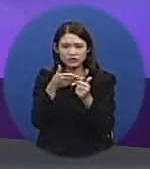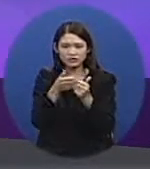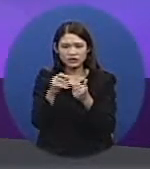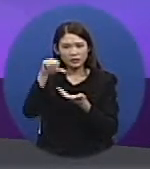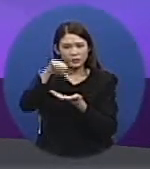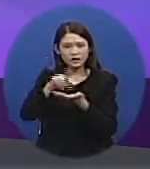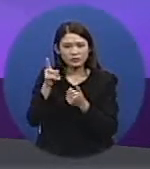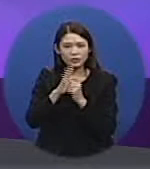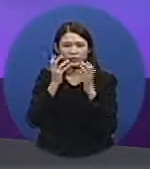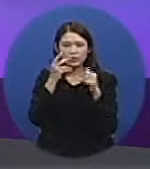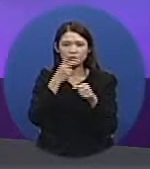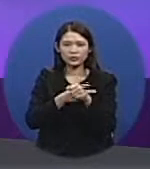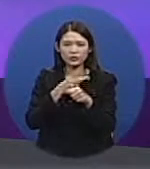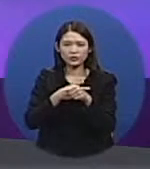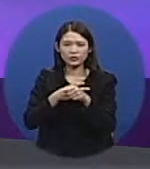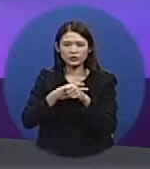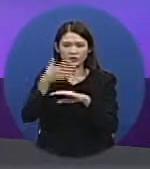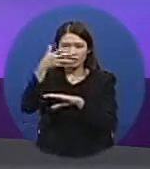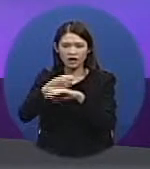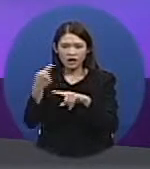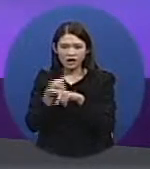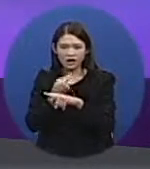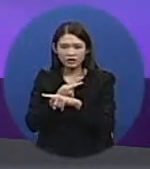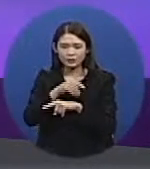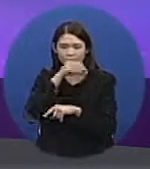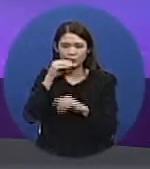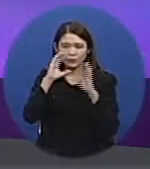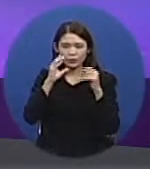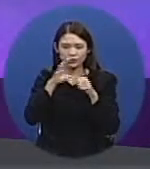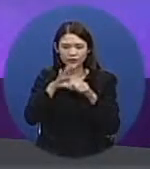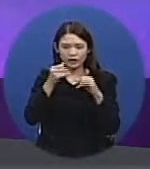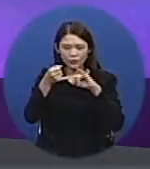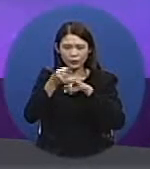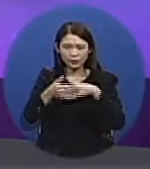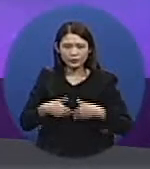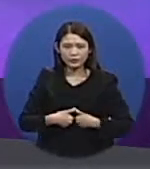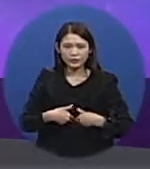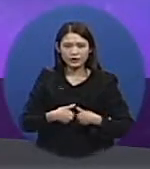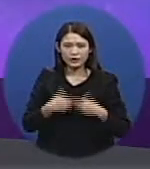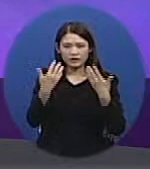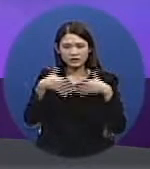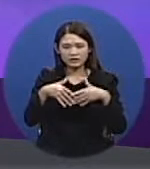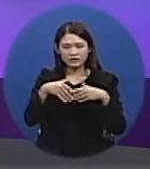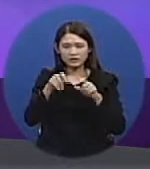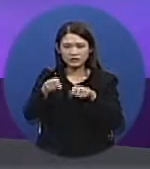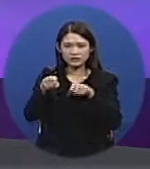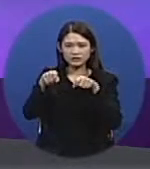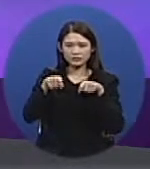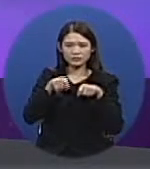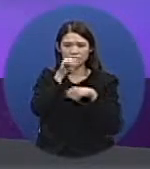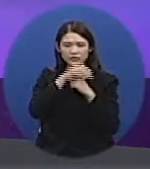역설적이게도 보육교사 처우 개선처럼 정작 보육 여건에 필요한 과제를 뒤로 미루게 하고 있습니다.